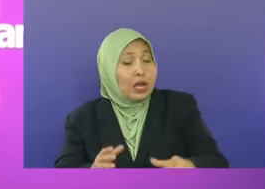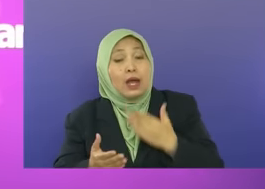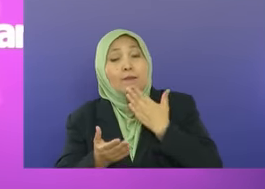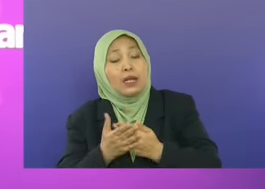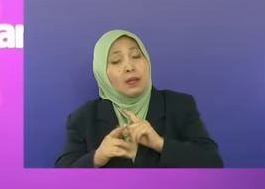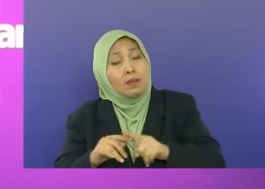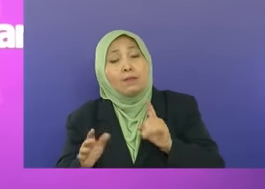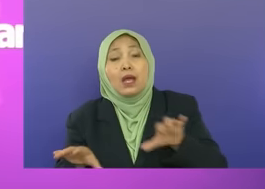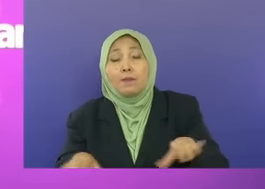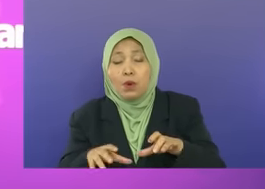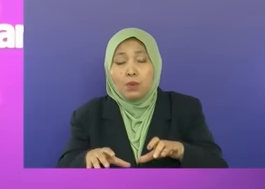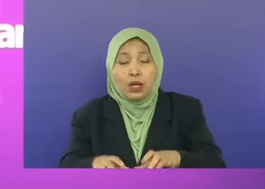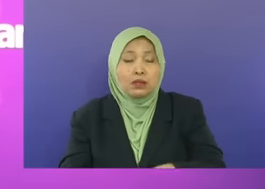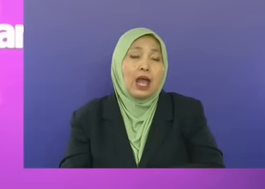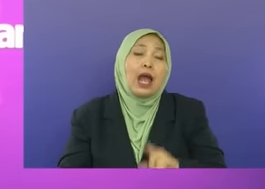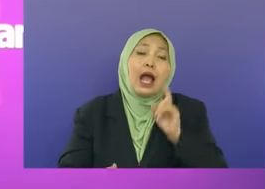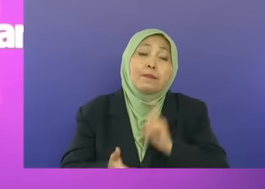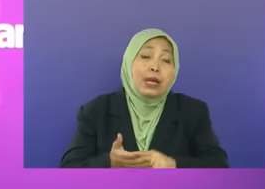punya